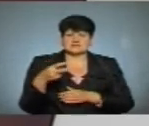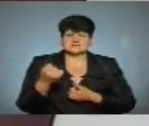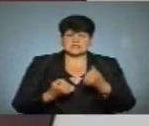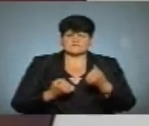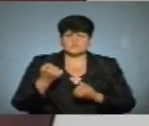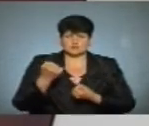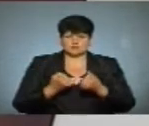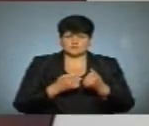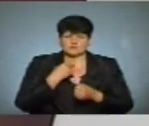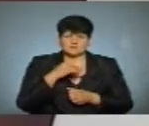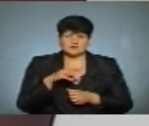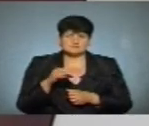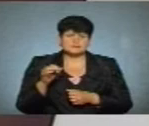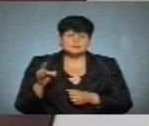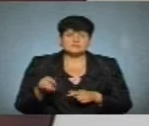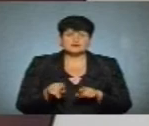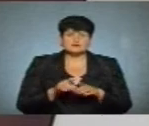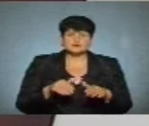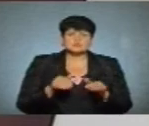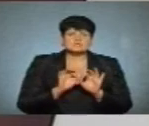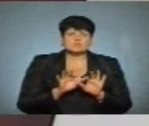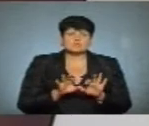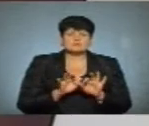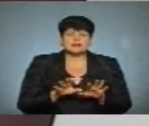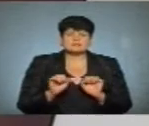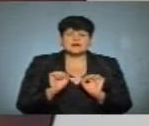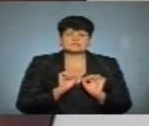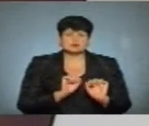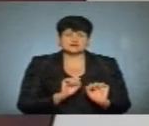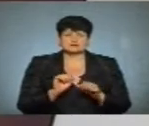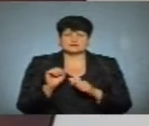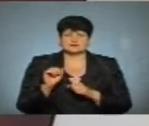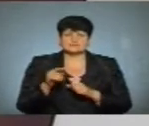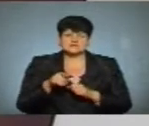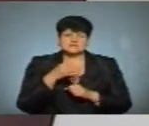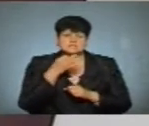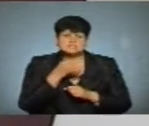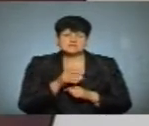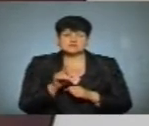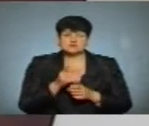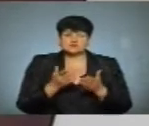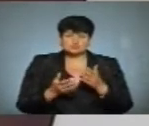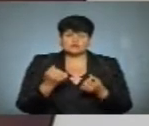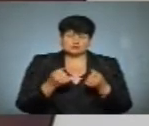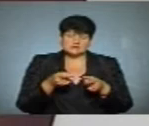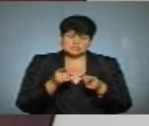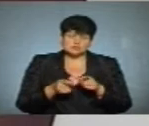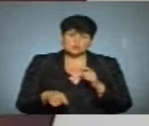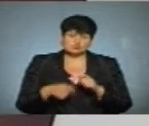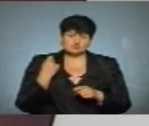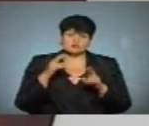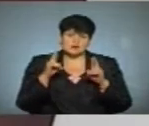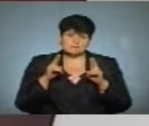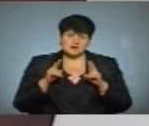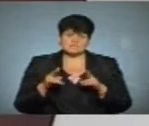каже Мар'яна Зварич. І також ми звернулися за коментарем до адвоката Віктора Ярмося. Він сказав, що якщо водій справді порушує правила